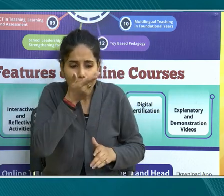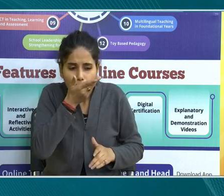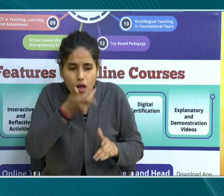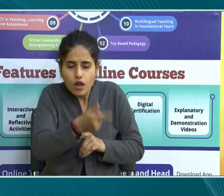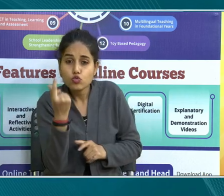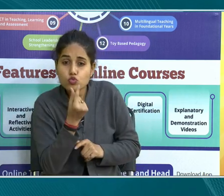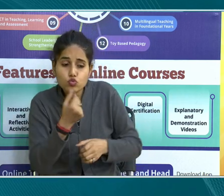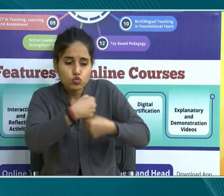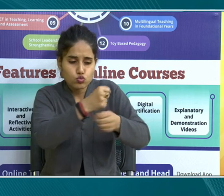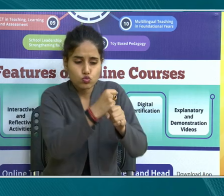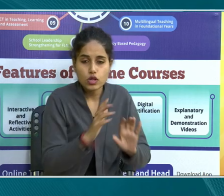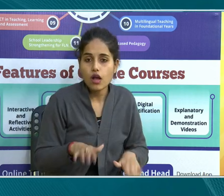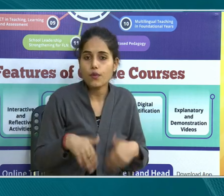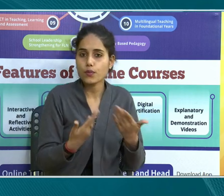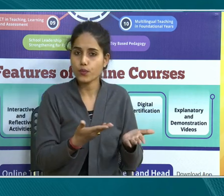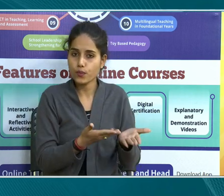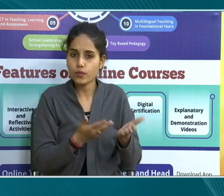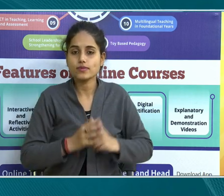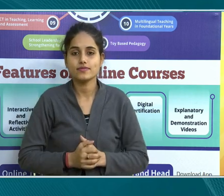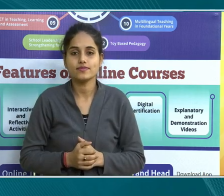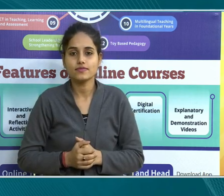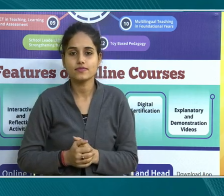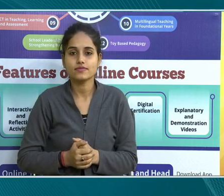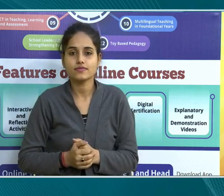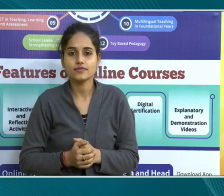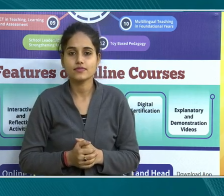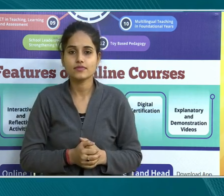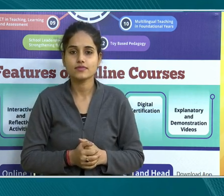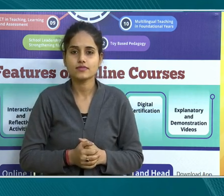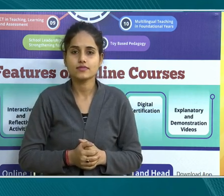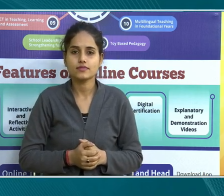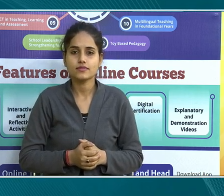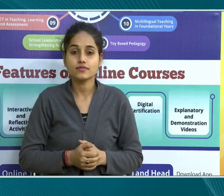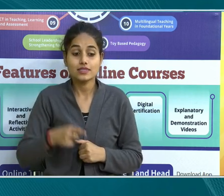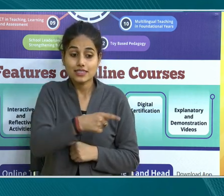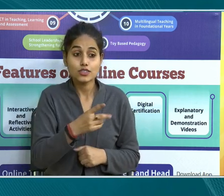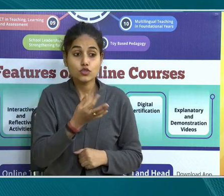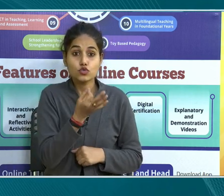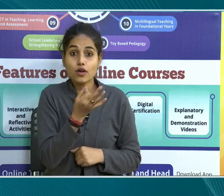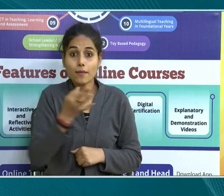यूज करने के लाइक बनाते हैं इन चीजों को तो यह हम अपने जो